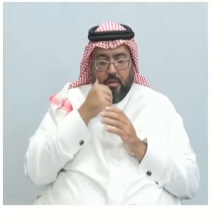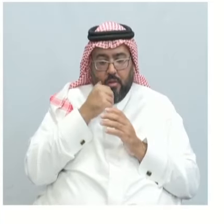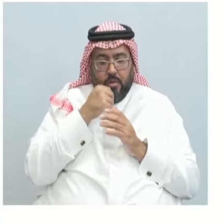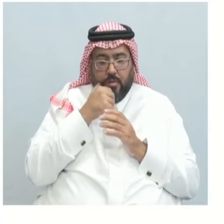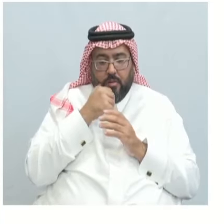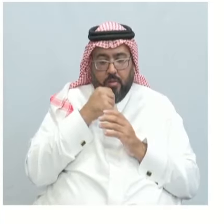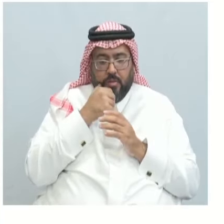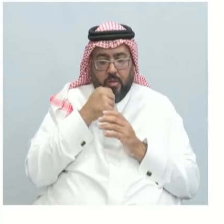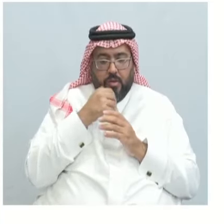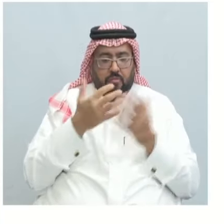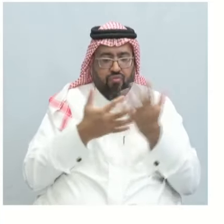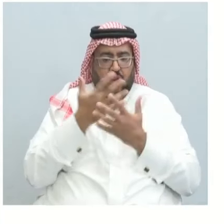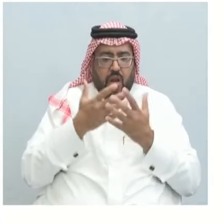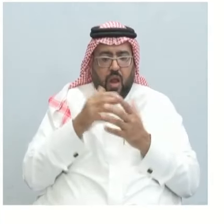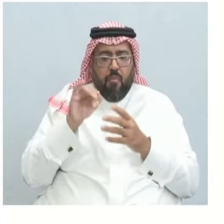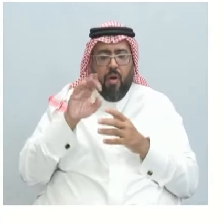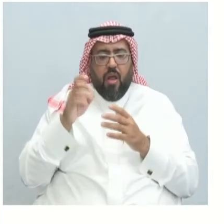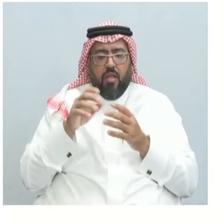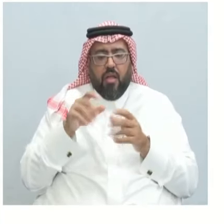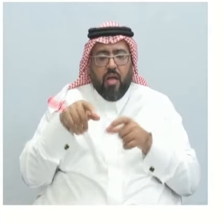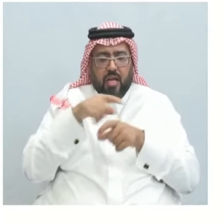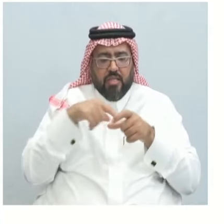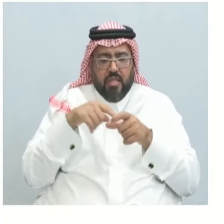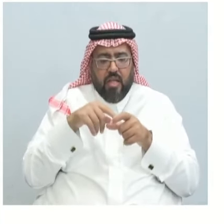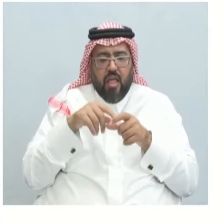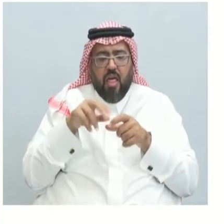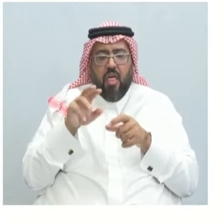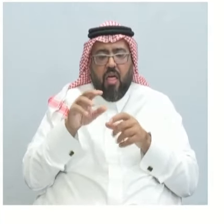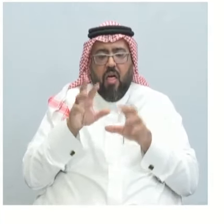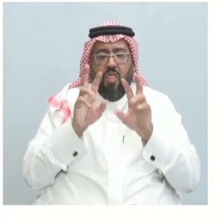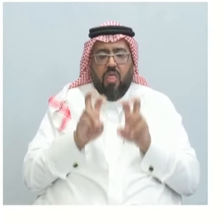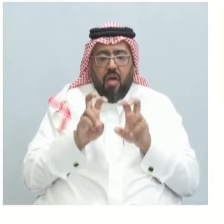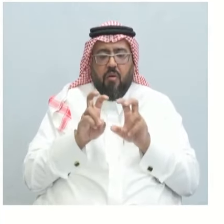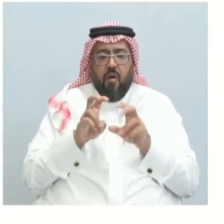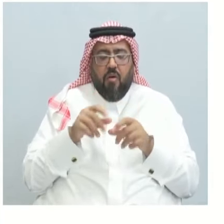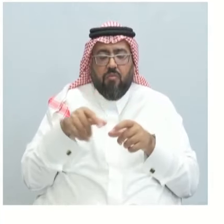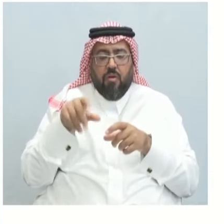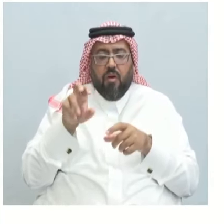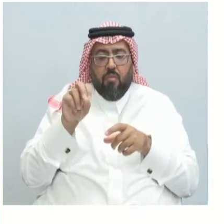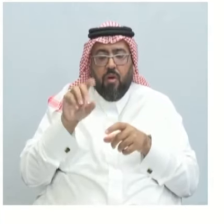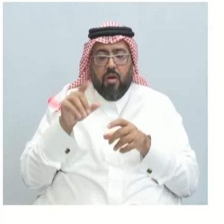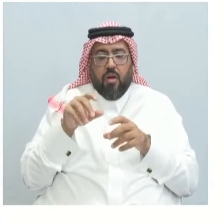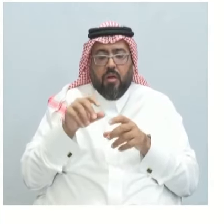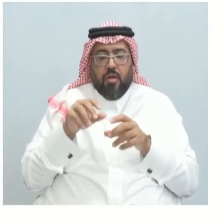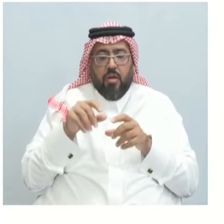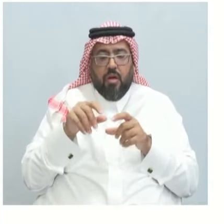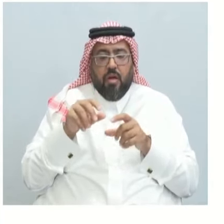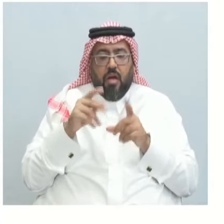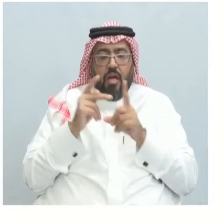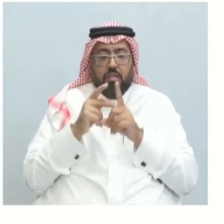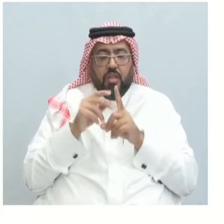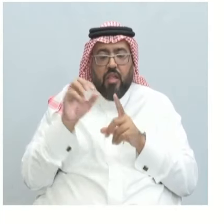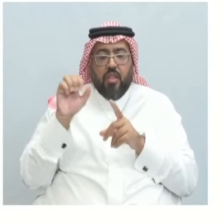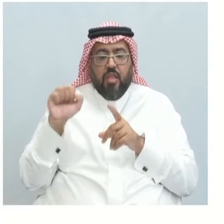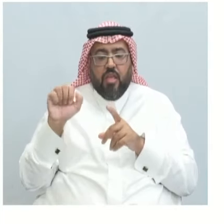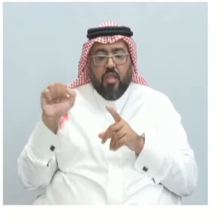الثابته مشاكل محركات الاقراص الثابته يعد محرك الاقراص الثابته اتش دي دي من اهم